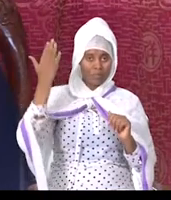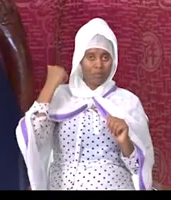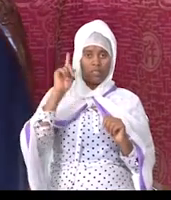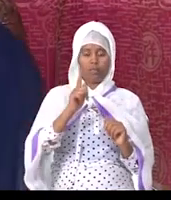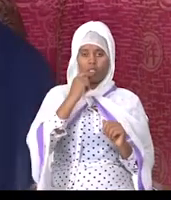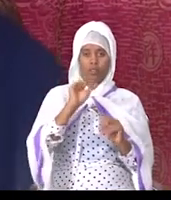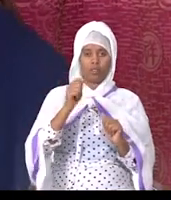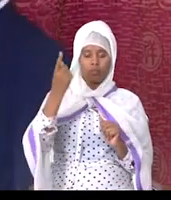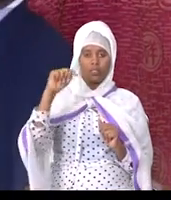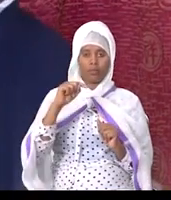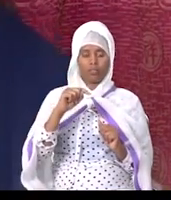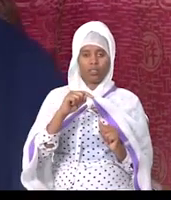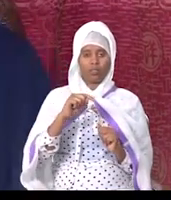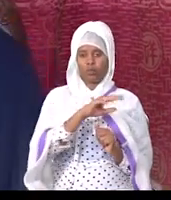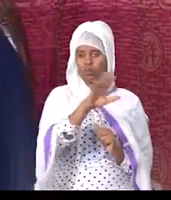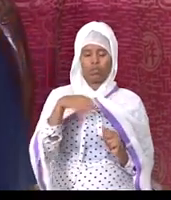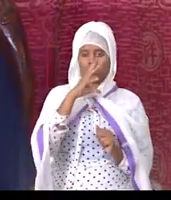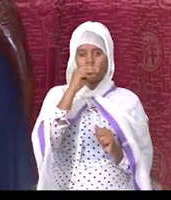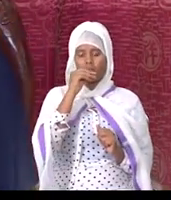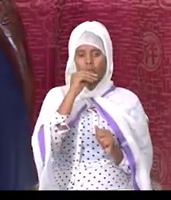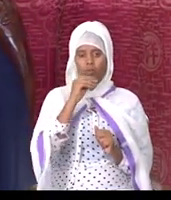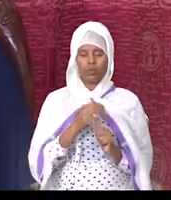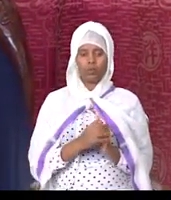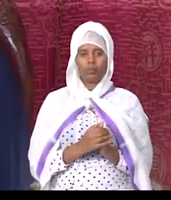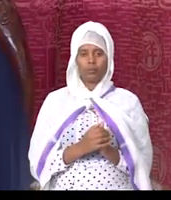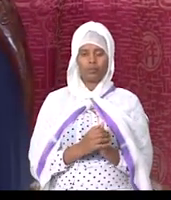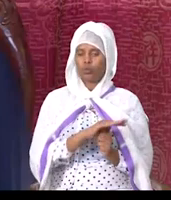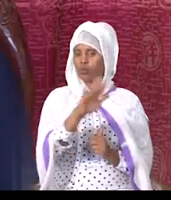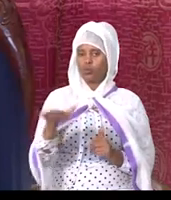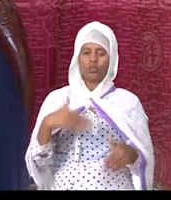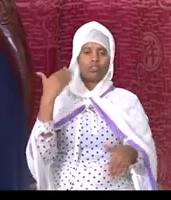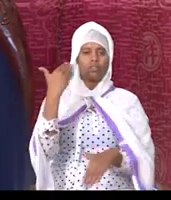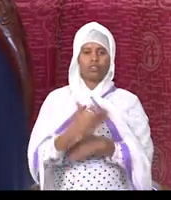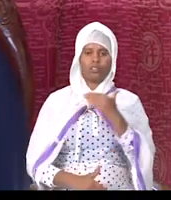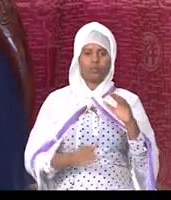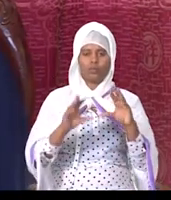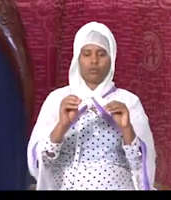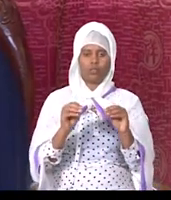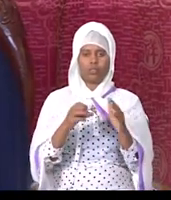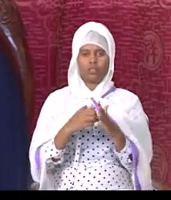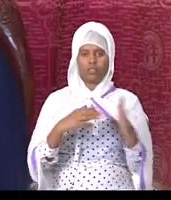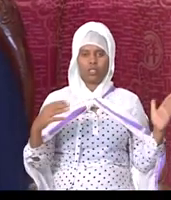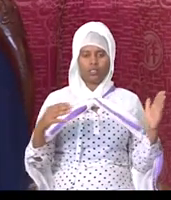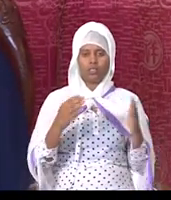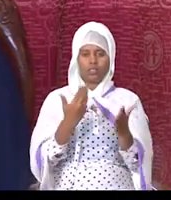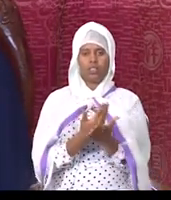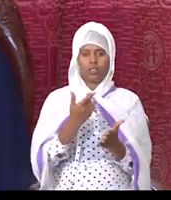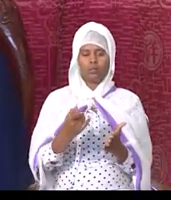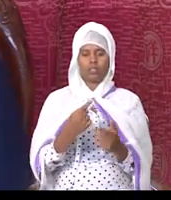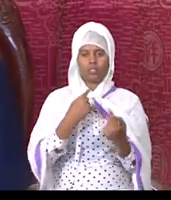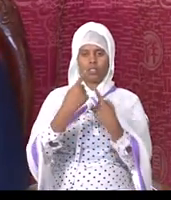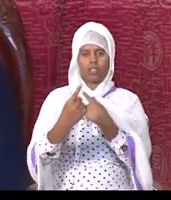استبهل نغرات كله اباي ابل علي استنبيه انك استنبيو كله تفصم يل مالتي سلازي حانتي